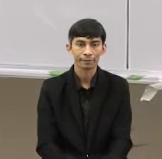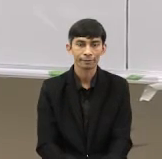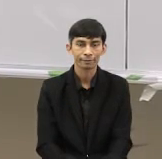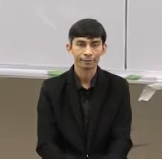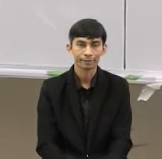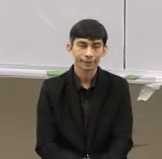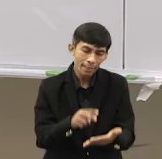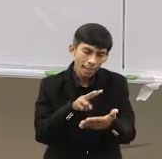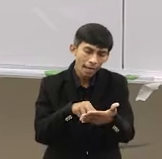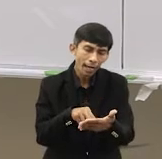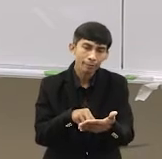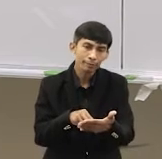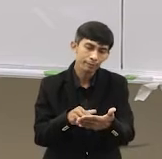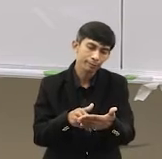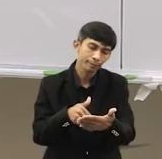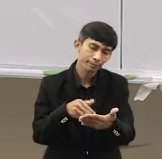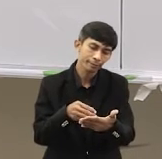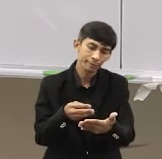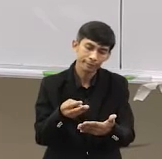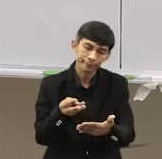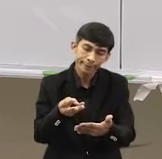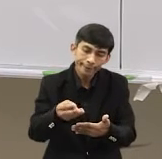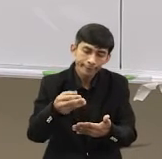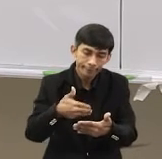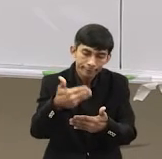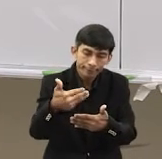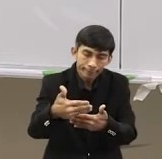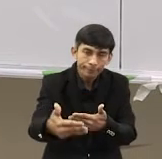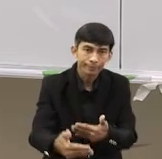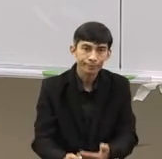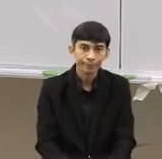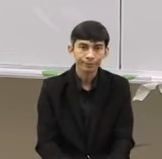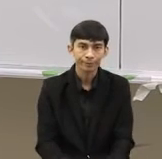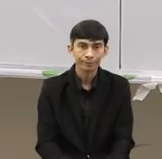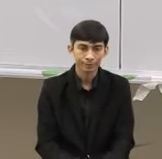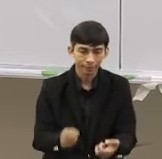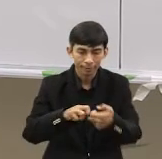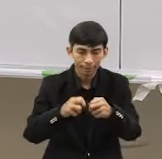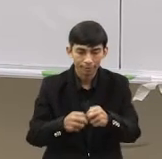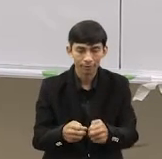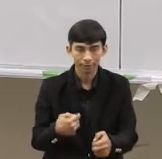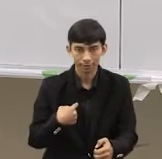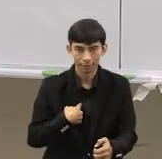an bà đá mà con chùm nọt nè khu tay nhân mạch đá